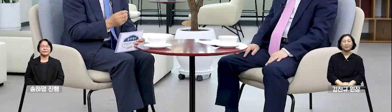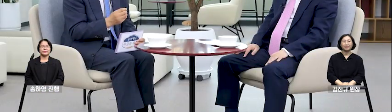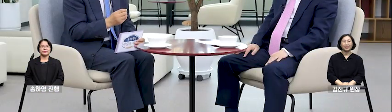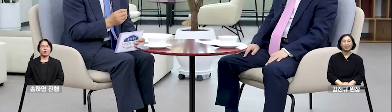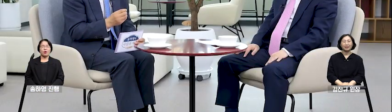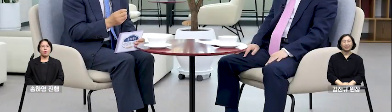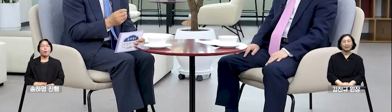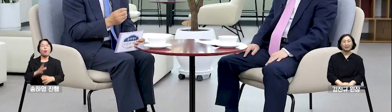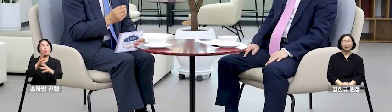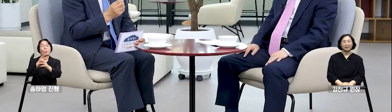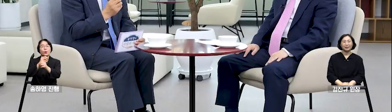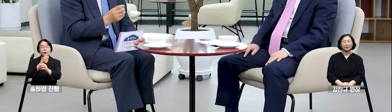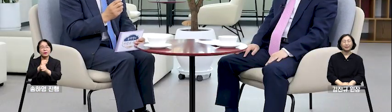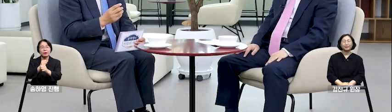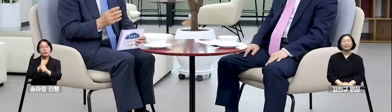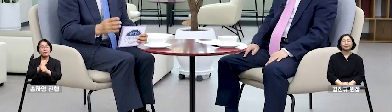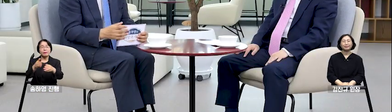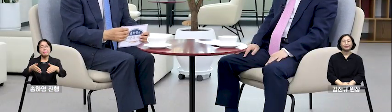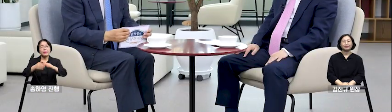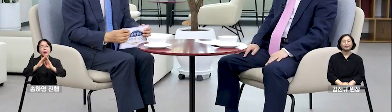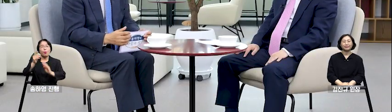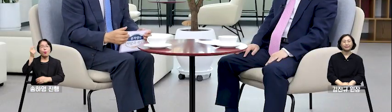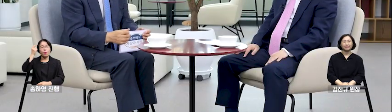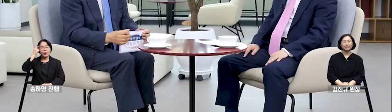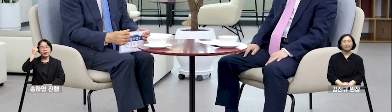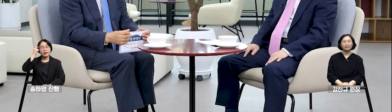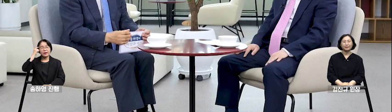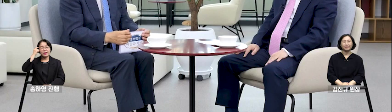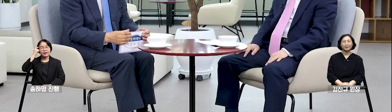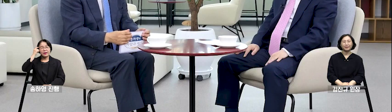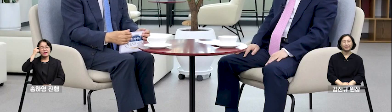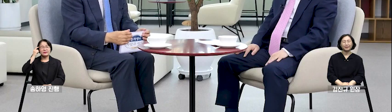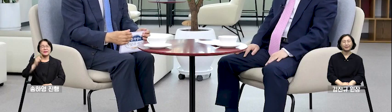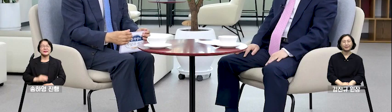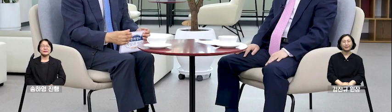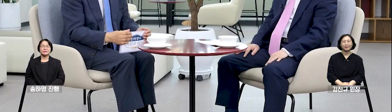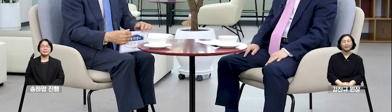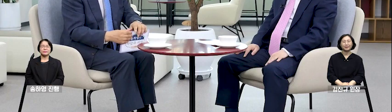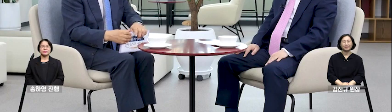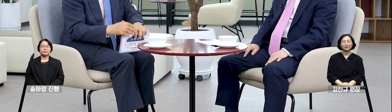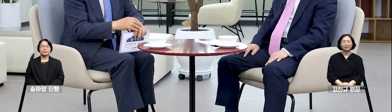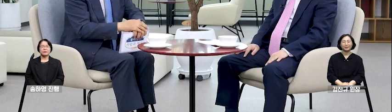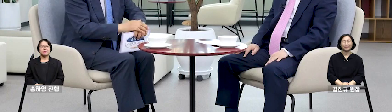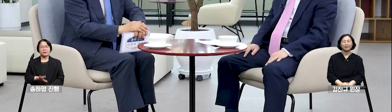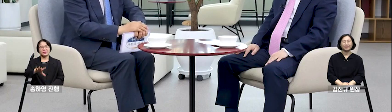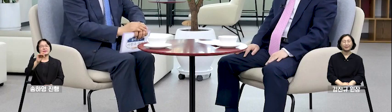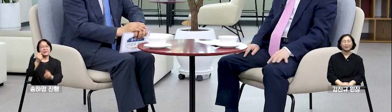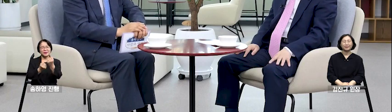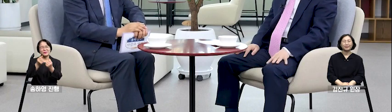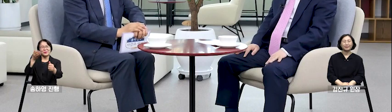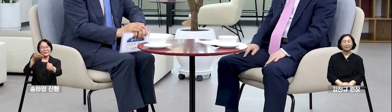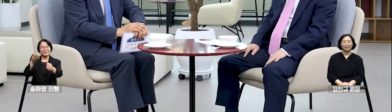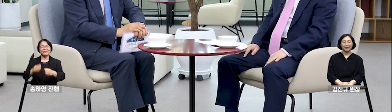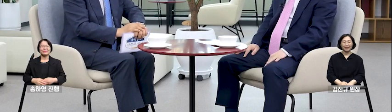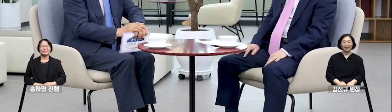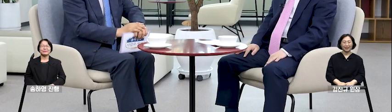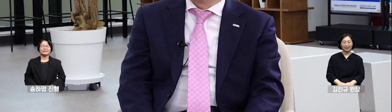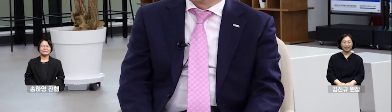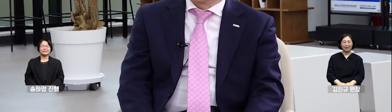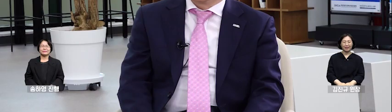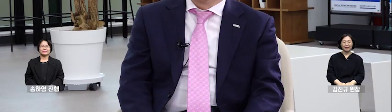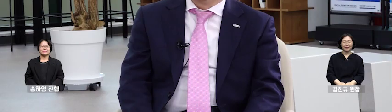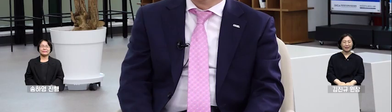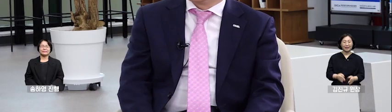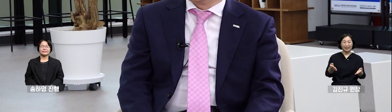언제 왜 이런 게 기관을 만들었는지 거부도 조금 간단하게 설명해 주실까요 그